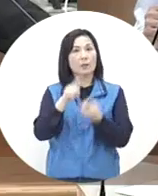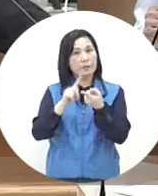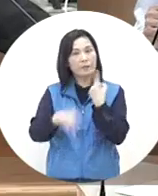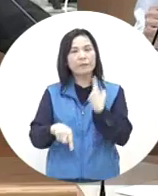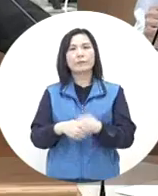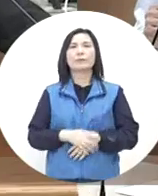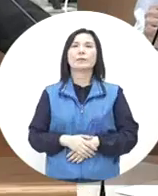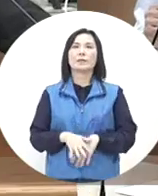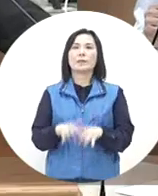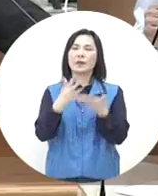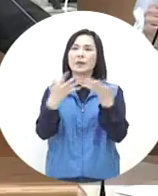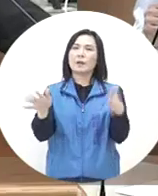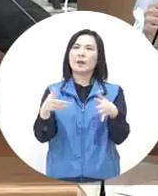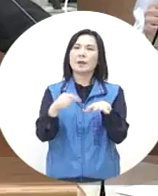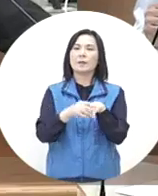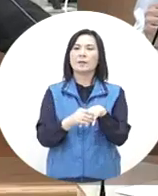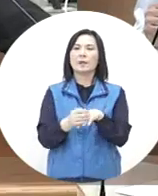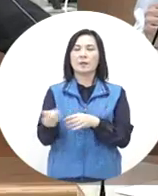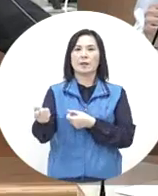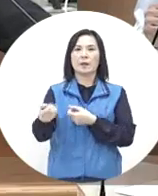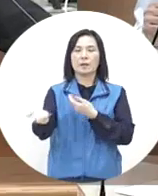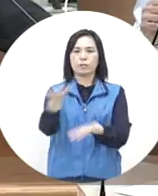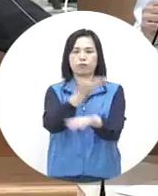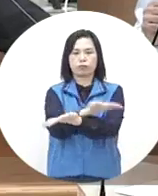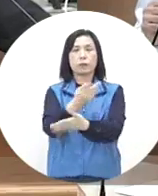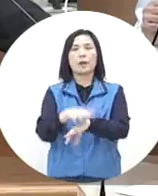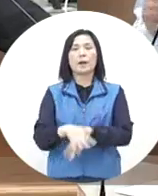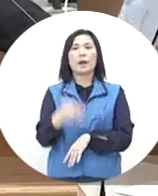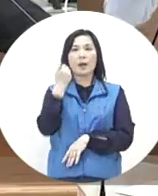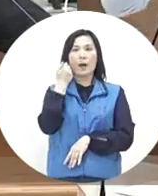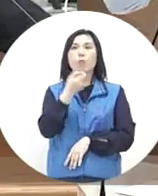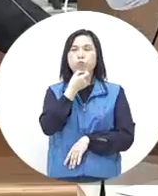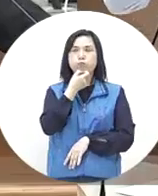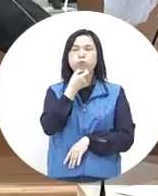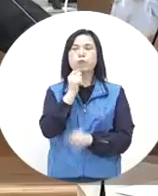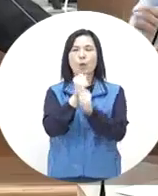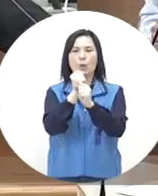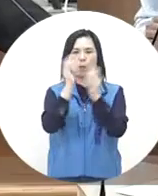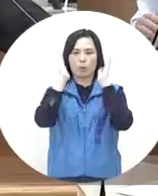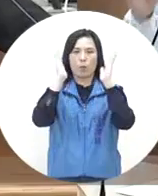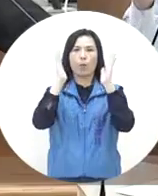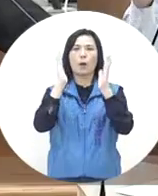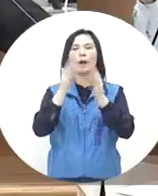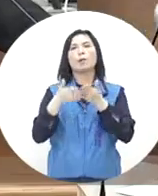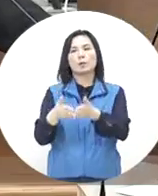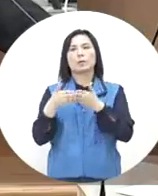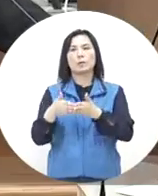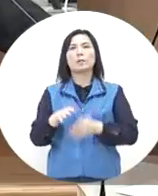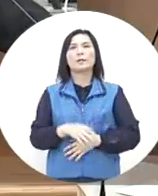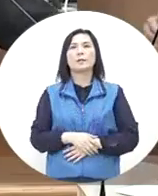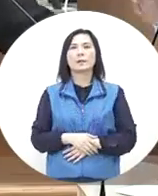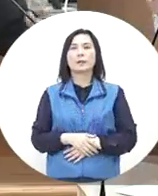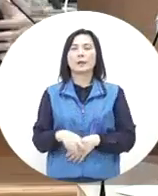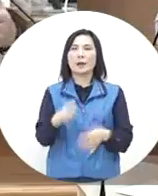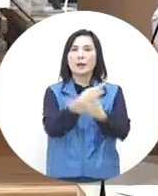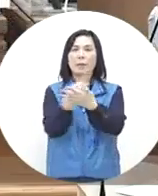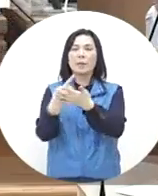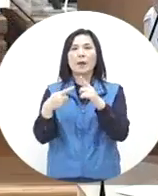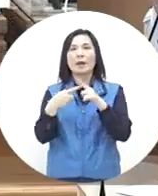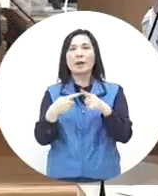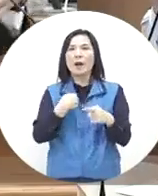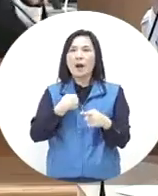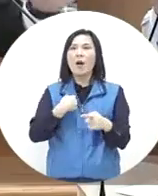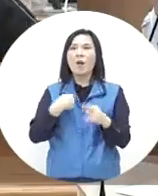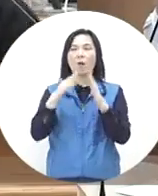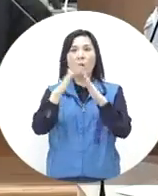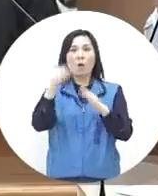一棒接一棒，谁做只要愿意把事情做好才最重要，不一定。 但是我 每个人都说啊，一定爱做， 今